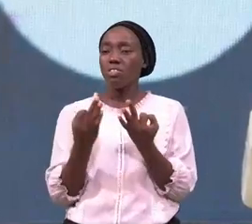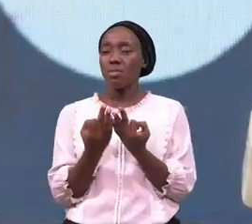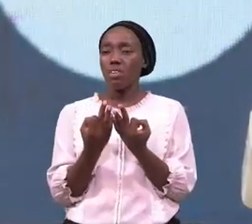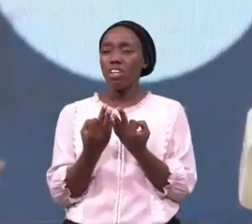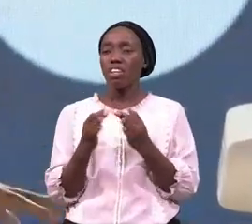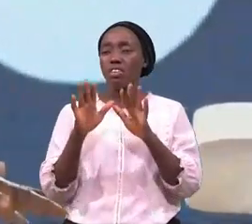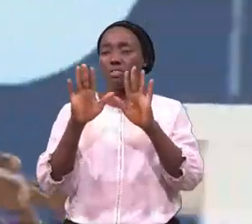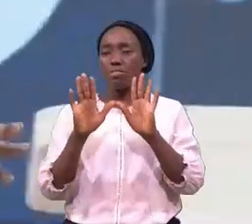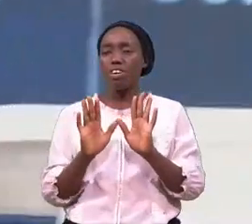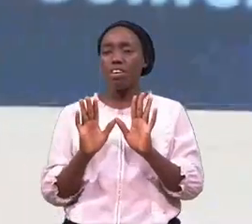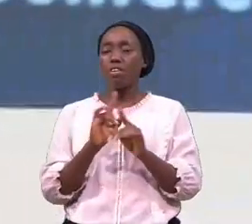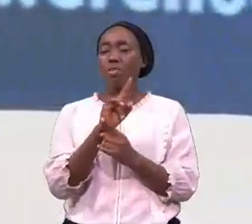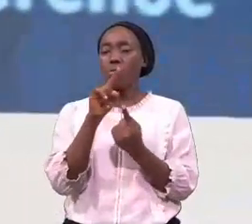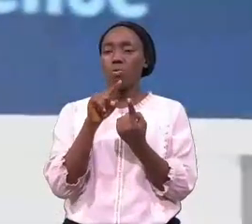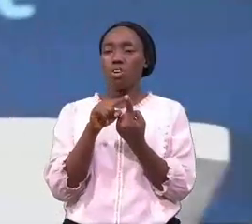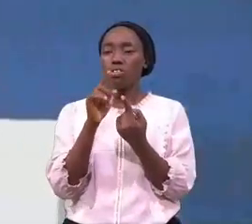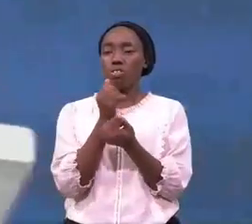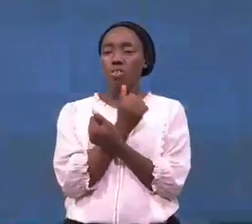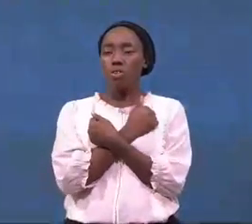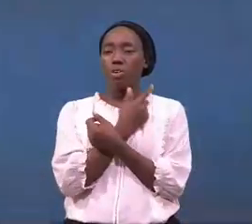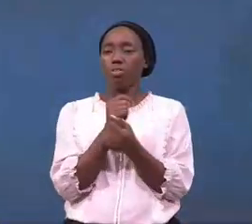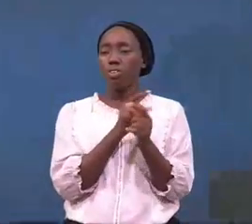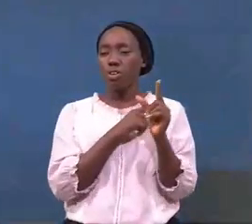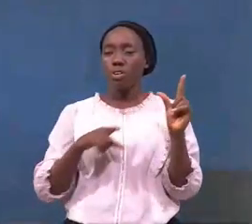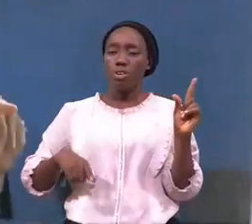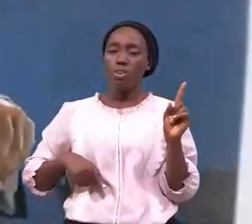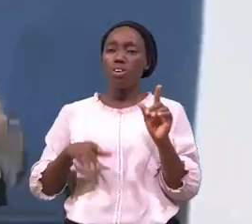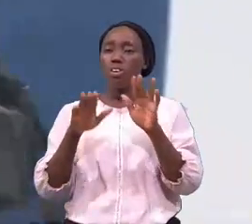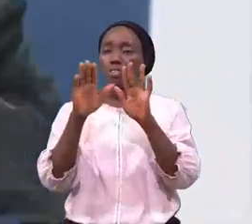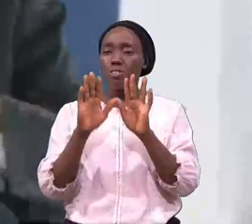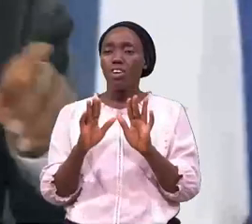Voyez ce qui se nomme par la paix filiale, la paix de la famille.